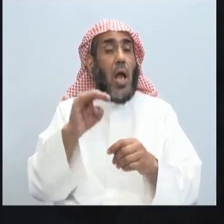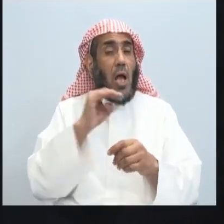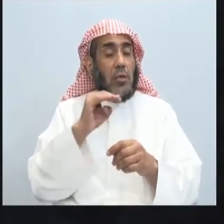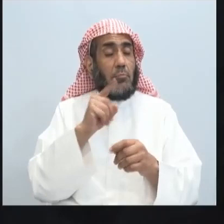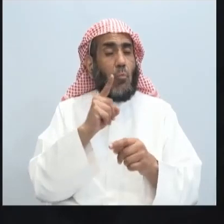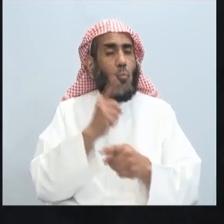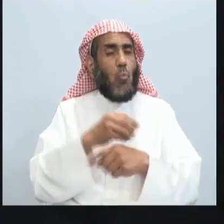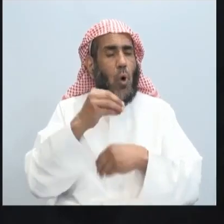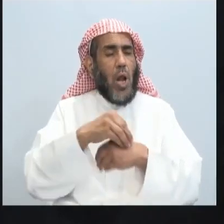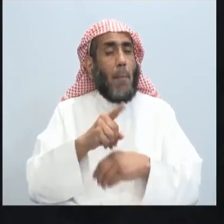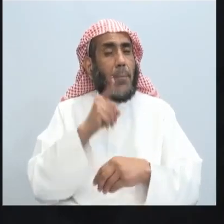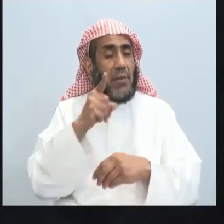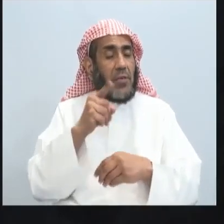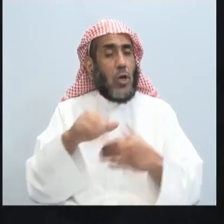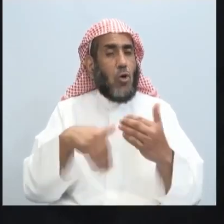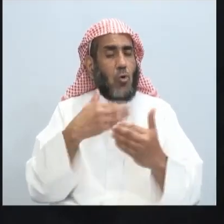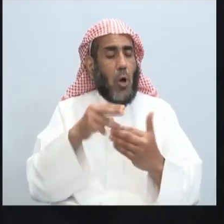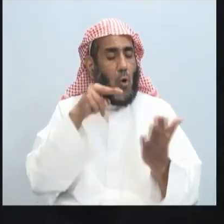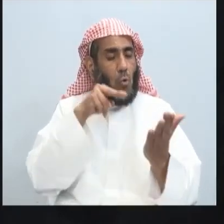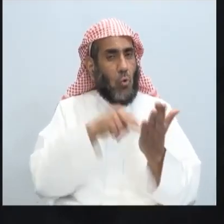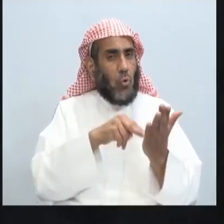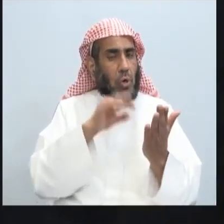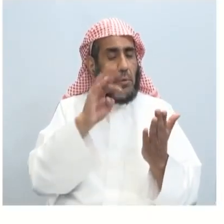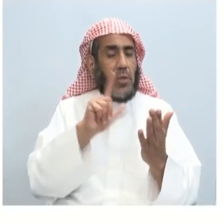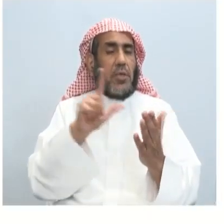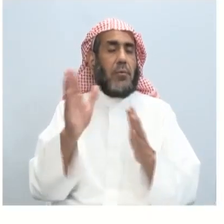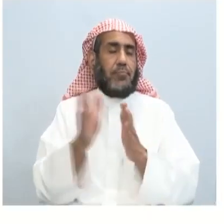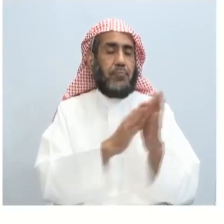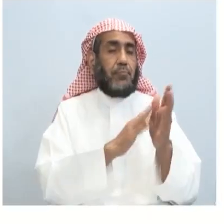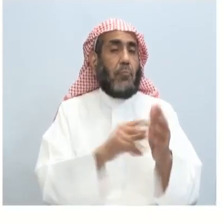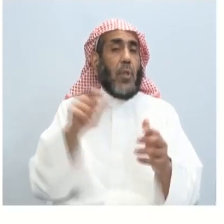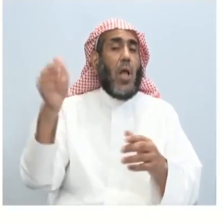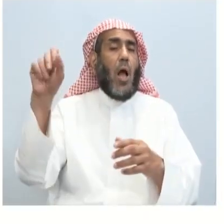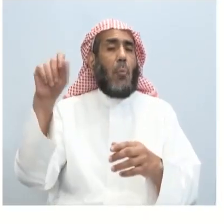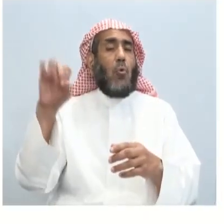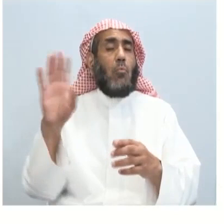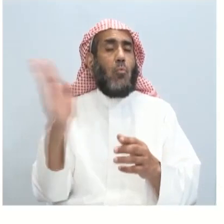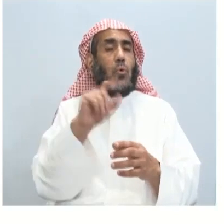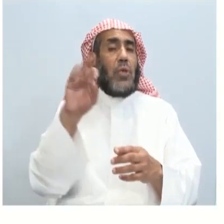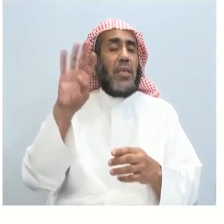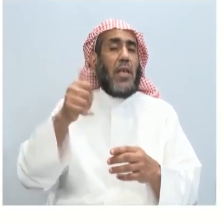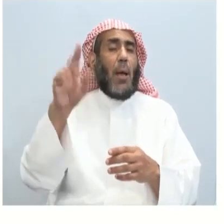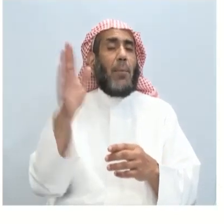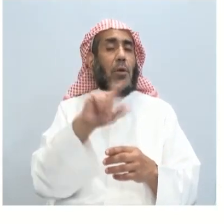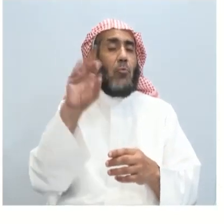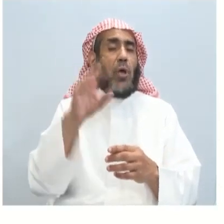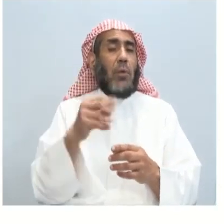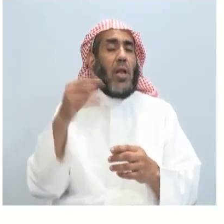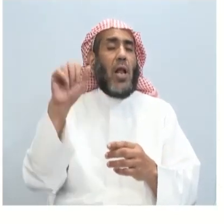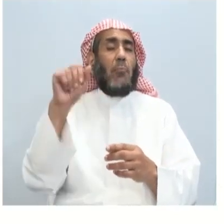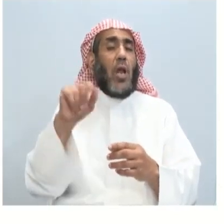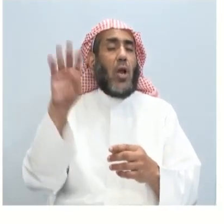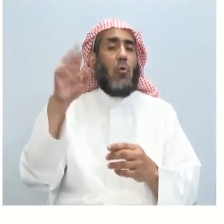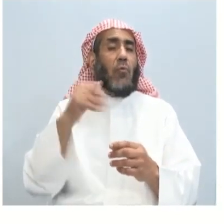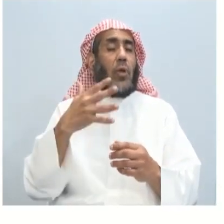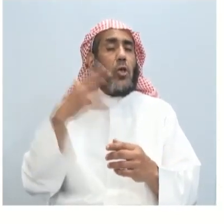اجب بنفسك ثم انظر الى اجابات ك ايضا الصحيح ابو موسى جابر بن حيان بن عبد الله الكوفي